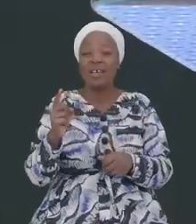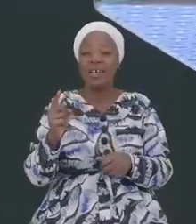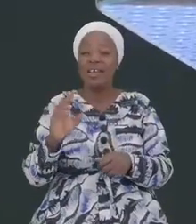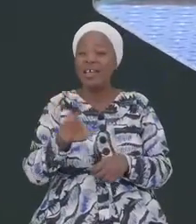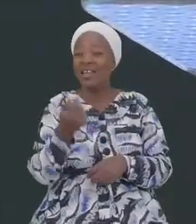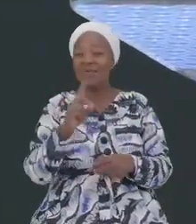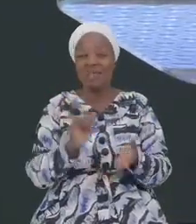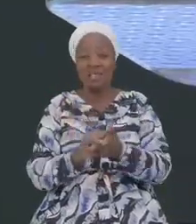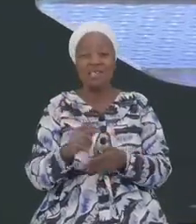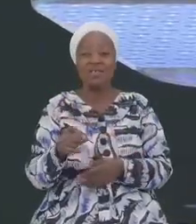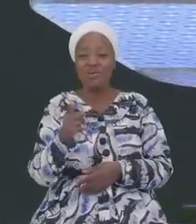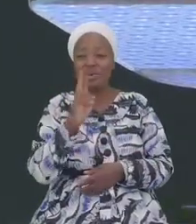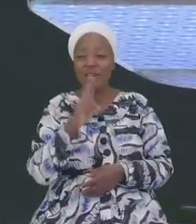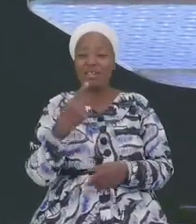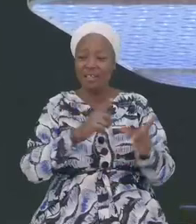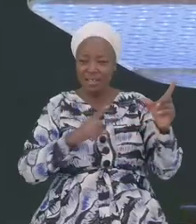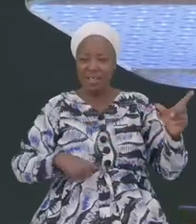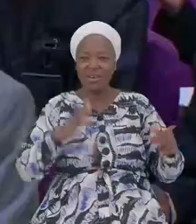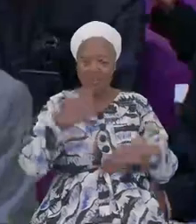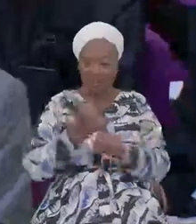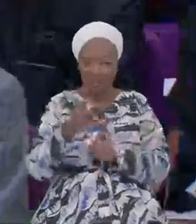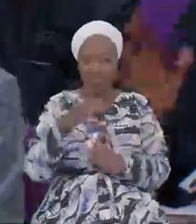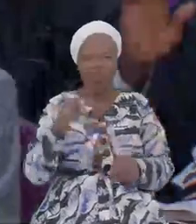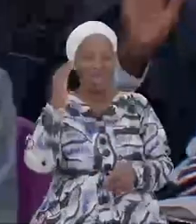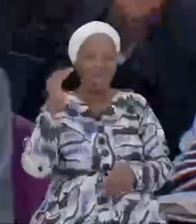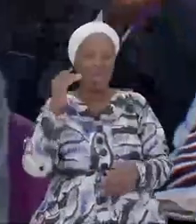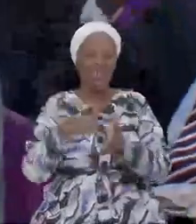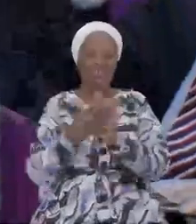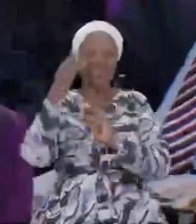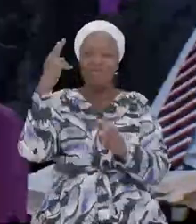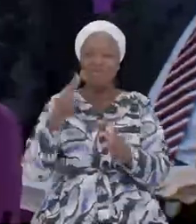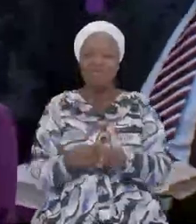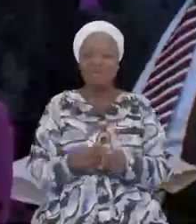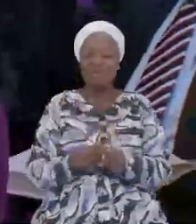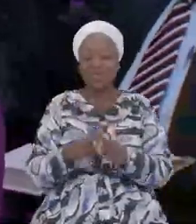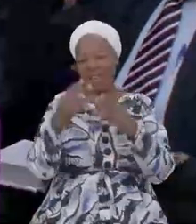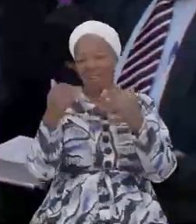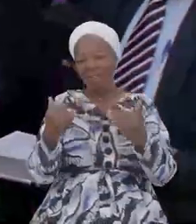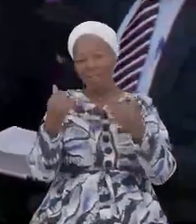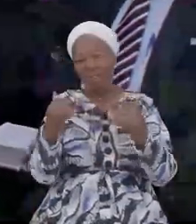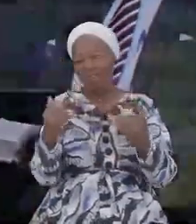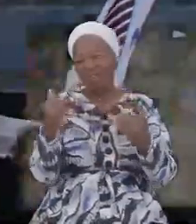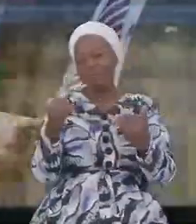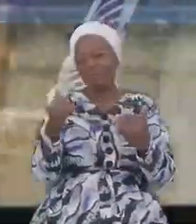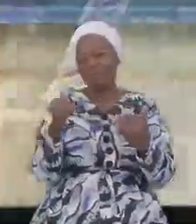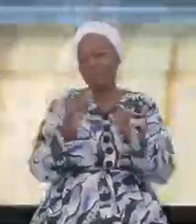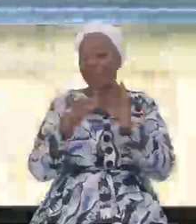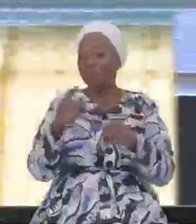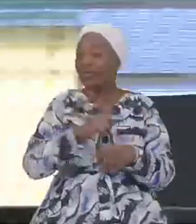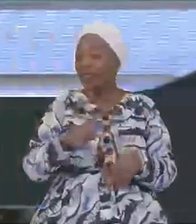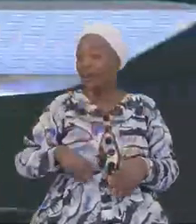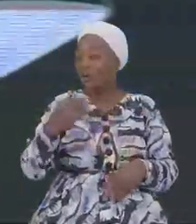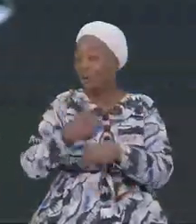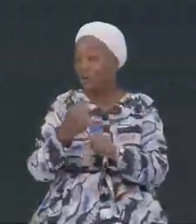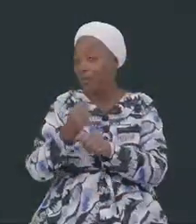vous êtes, le Seigneur fera de vous la tête. Maintenant, si le Seigneur fera de vous la